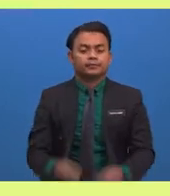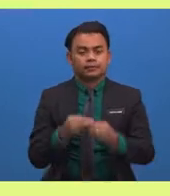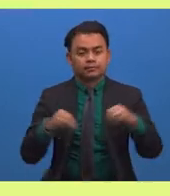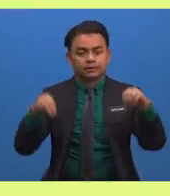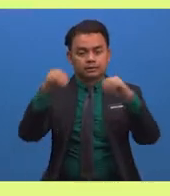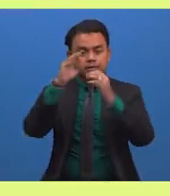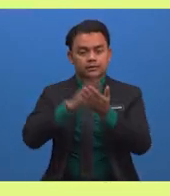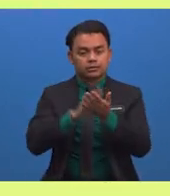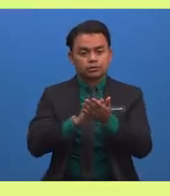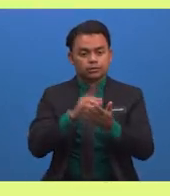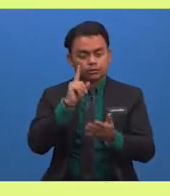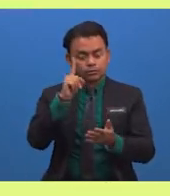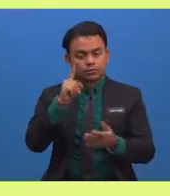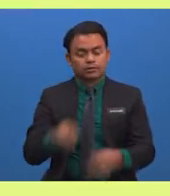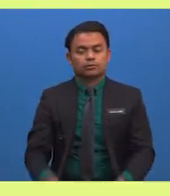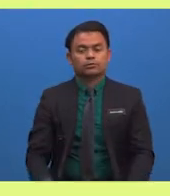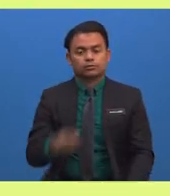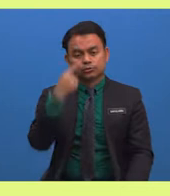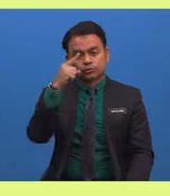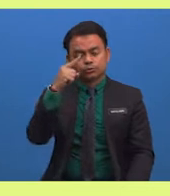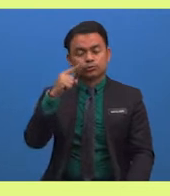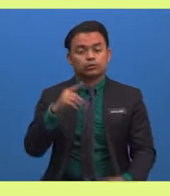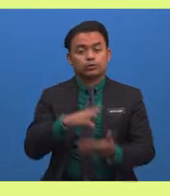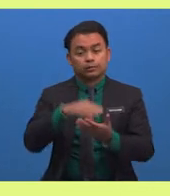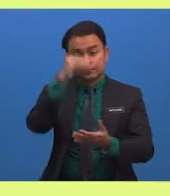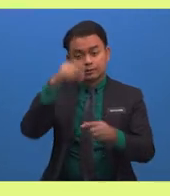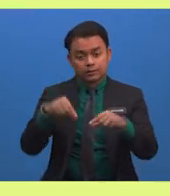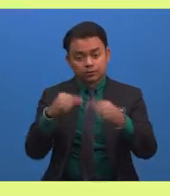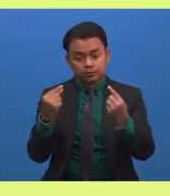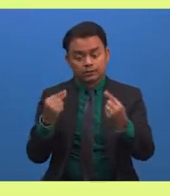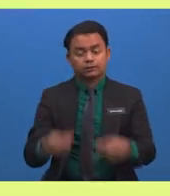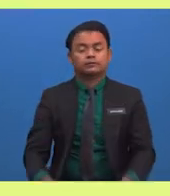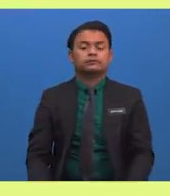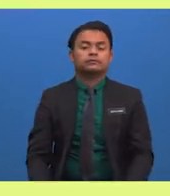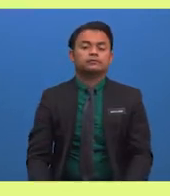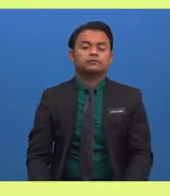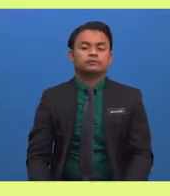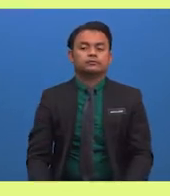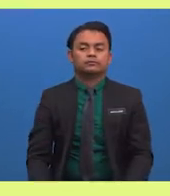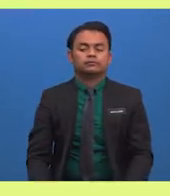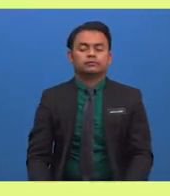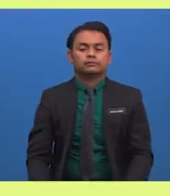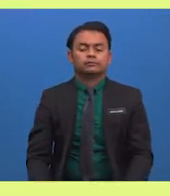bagi pembelajaran Al-Quran, hadis, fiqah dan sebagainya.